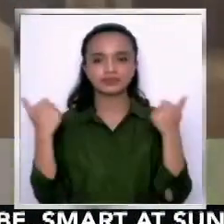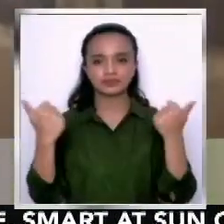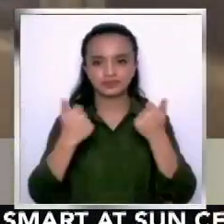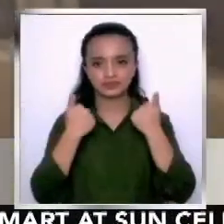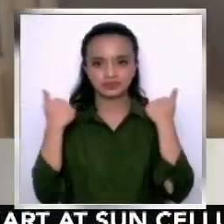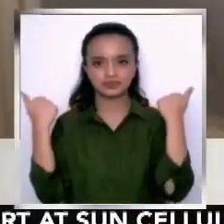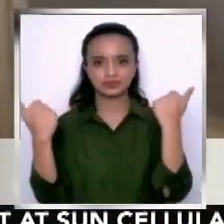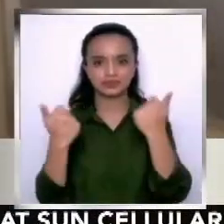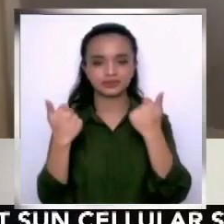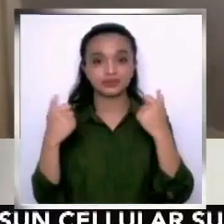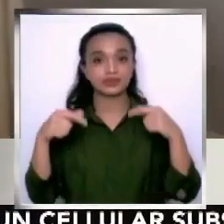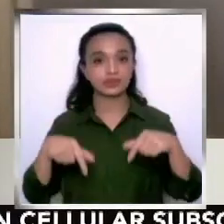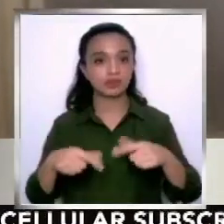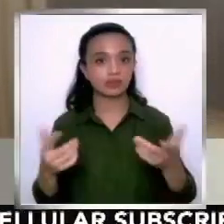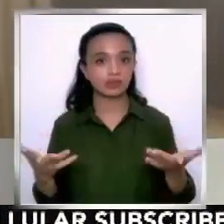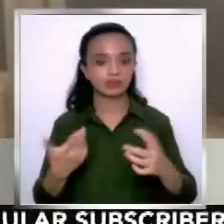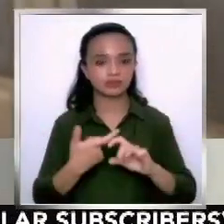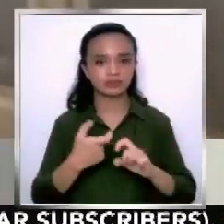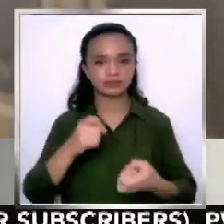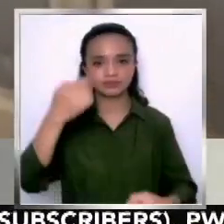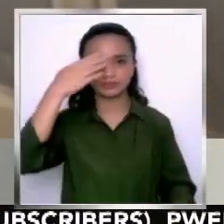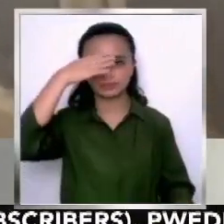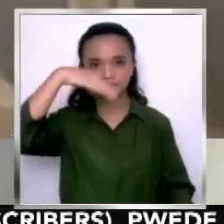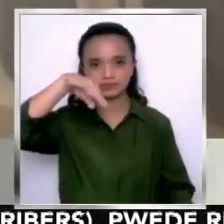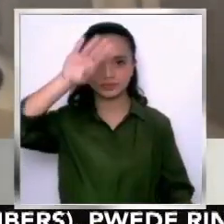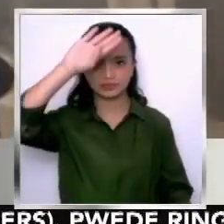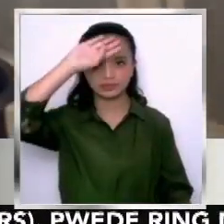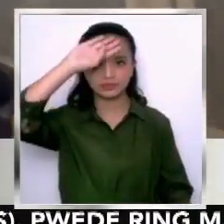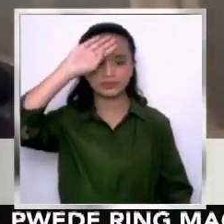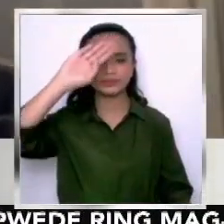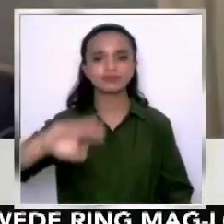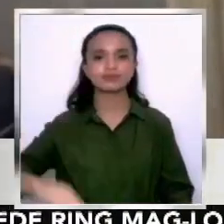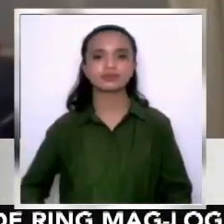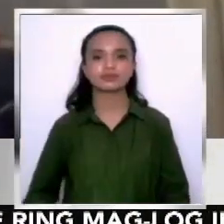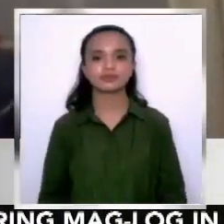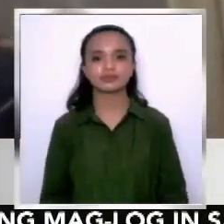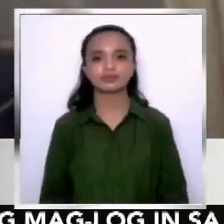sa Cavite, Marisol Abdurrahman, Nakatuto, 24 Oras.